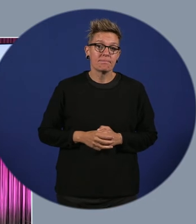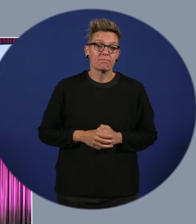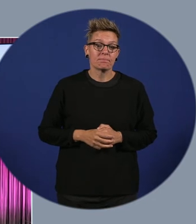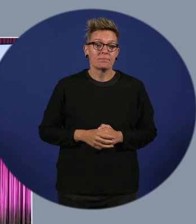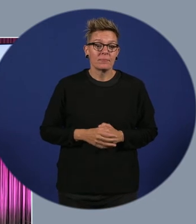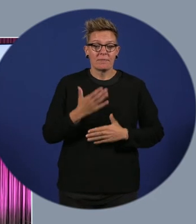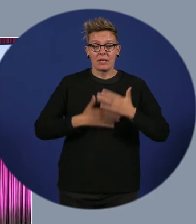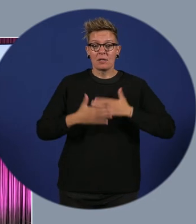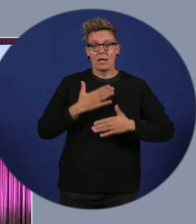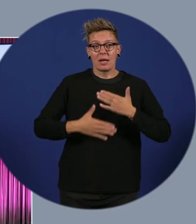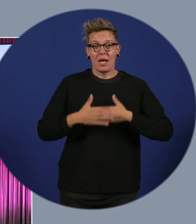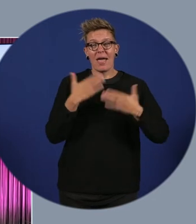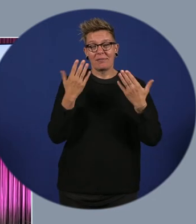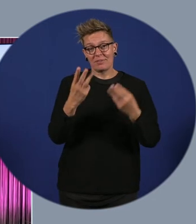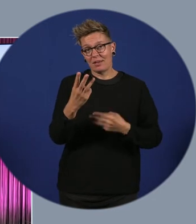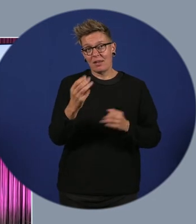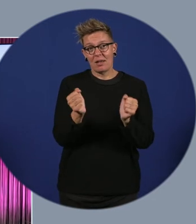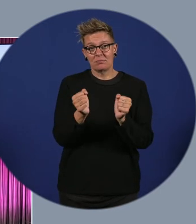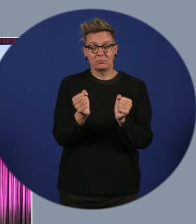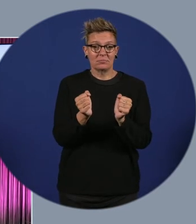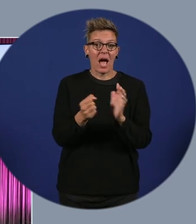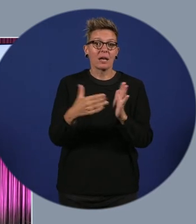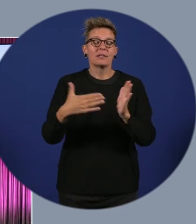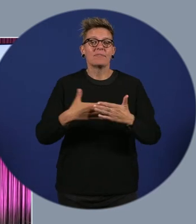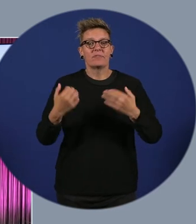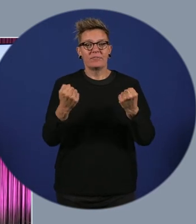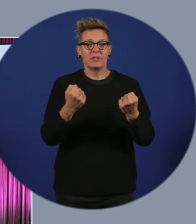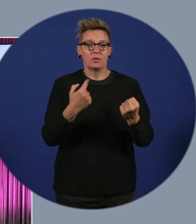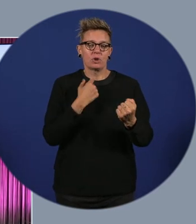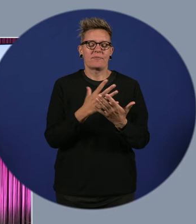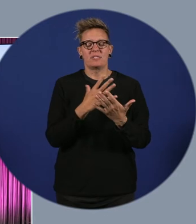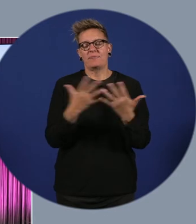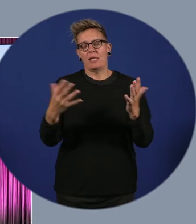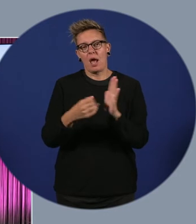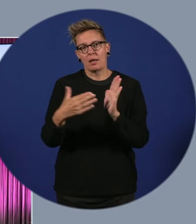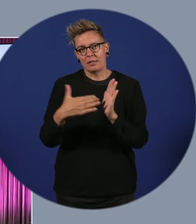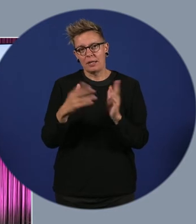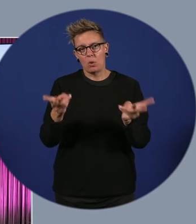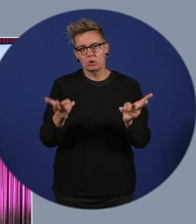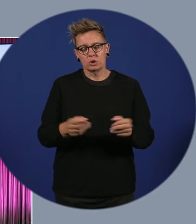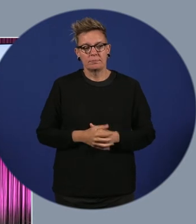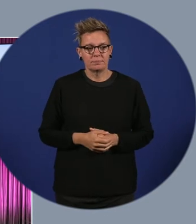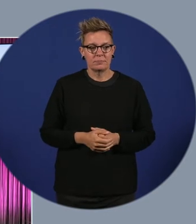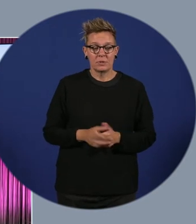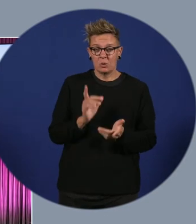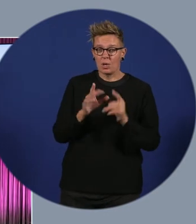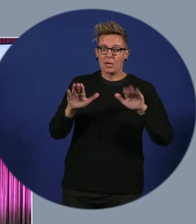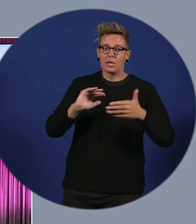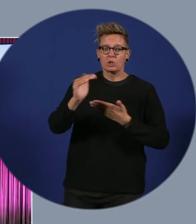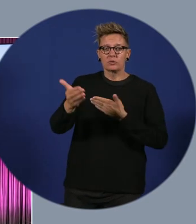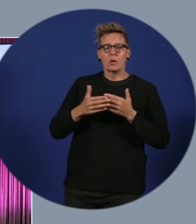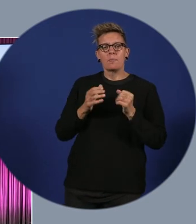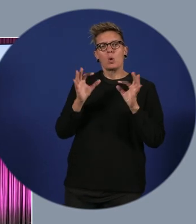det skulle jag vilja nämna som tre anledningar. Det finns ju fler också förstås att fylla på här. Men du kan svara lite på det där, men på